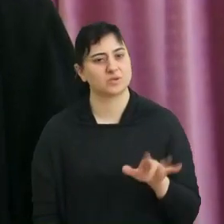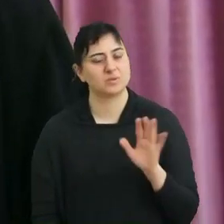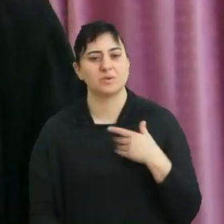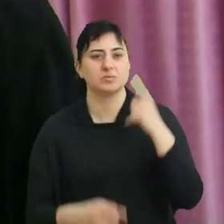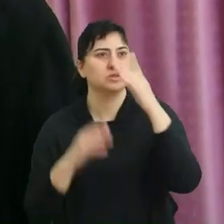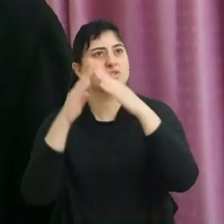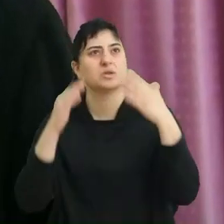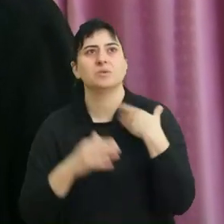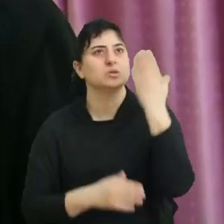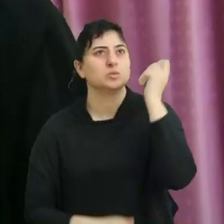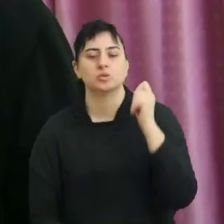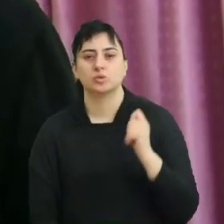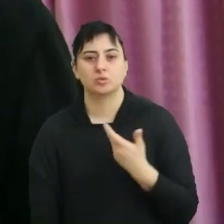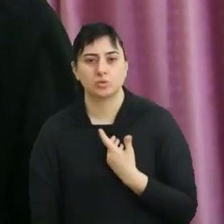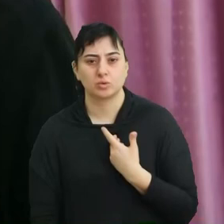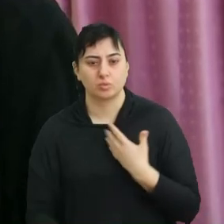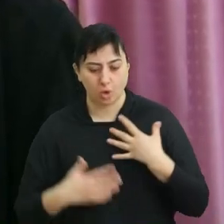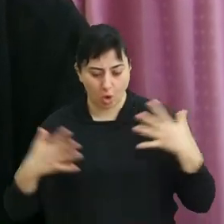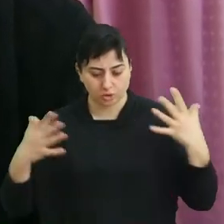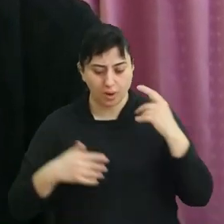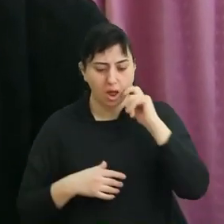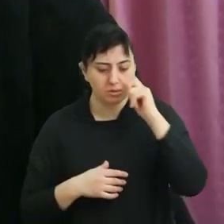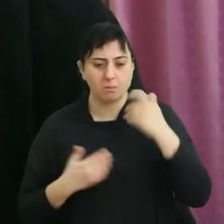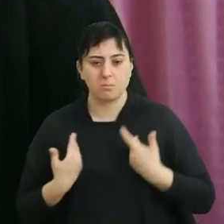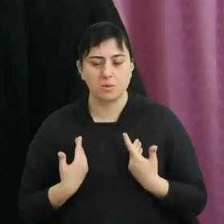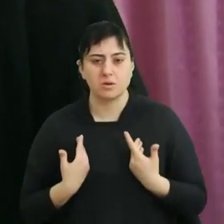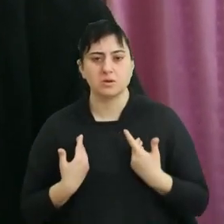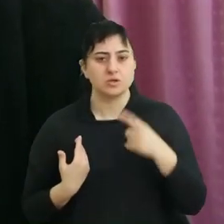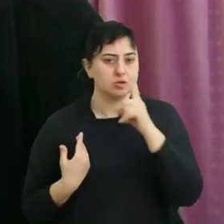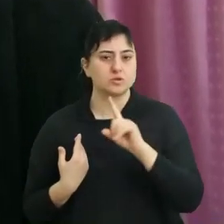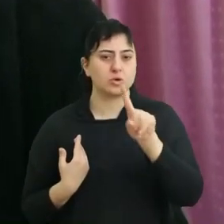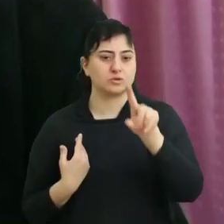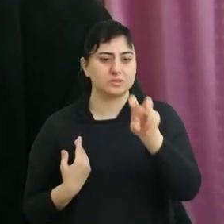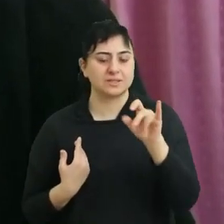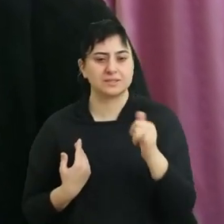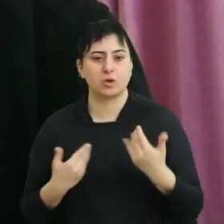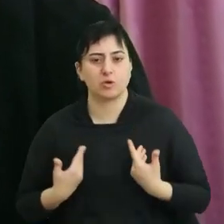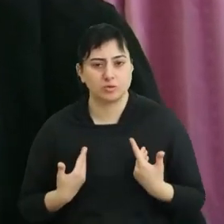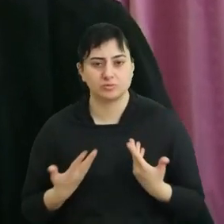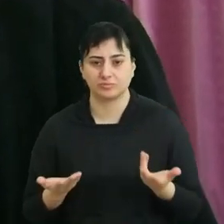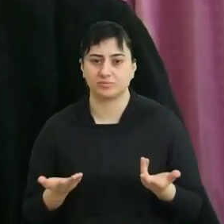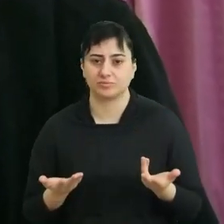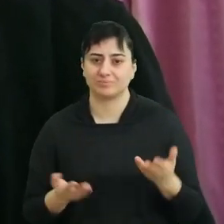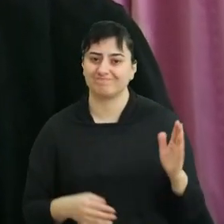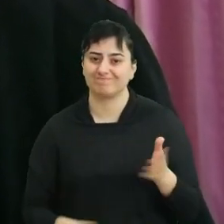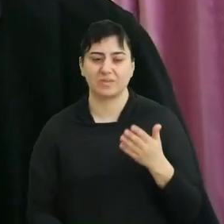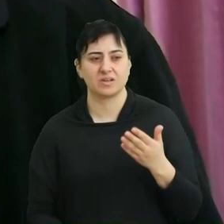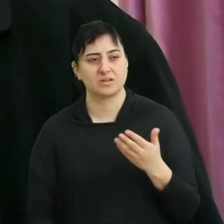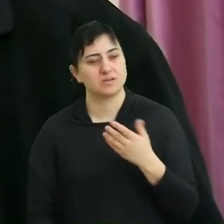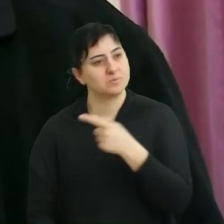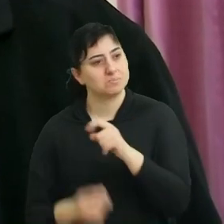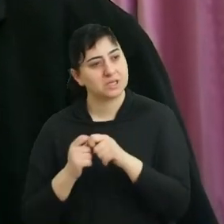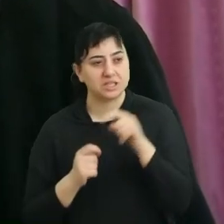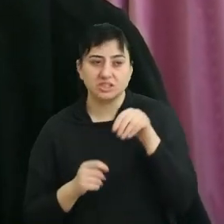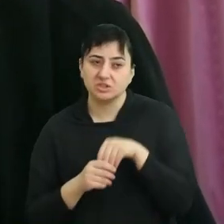ben o çatıya nasıl çıkacağım arkadaş? Kocaman adamım ben ya. 118 kilo adamım ben ya. Neyse, Başak için bir